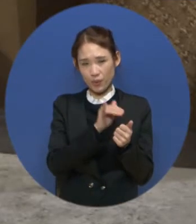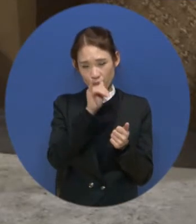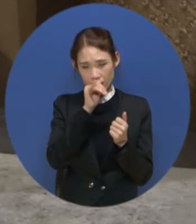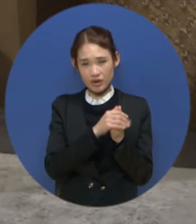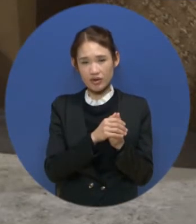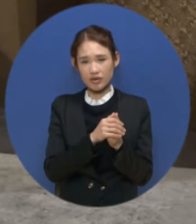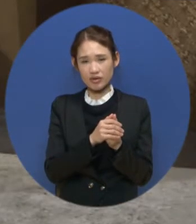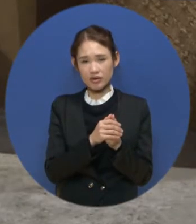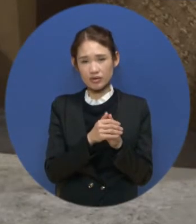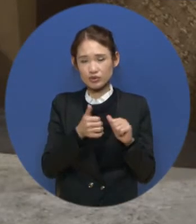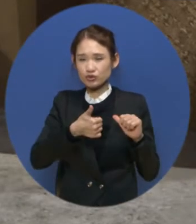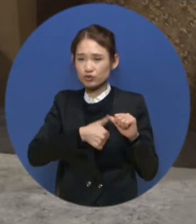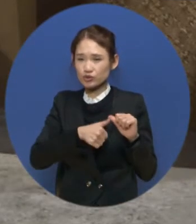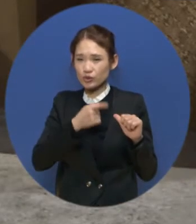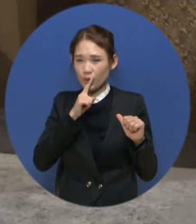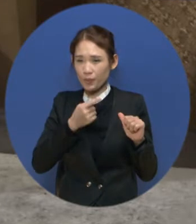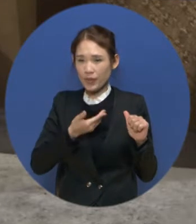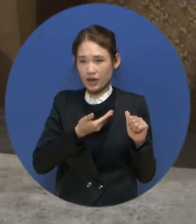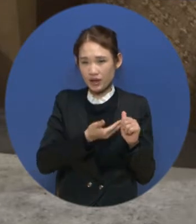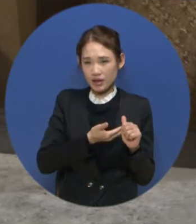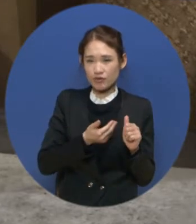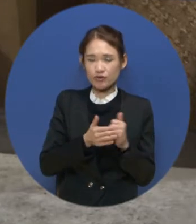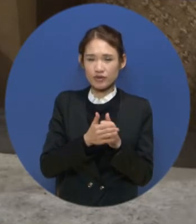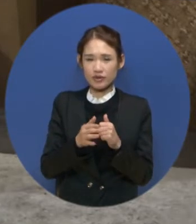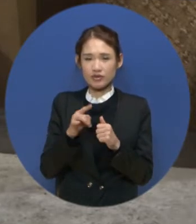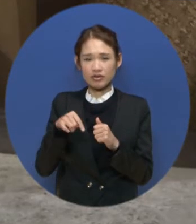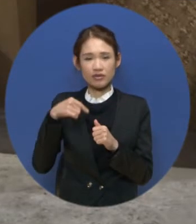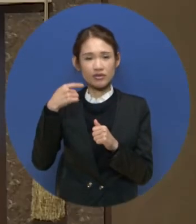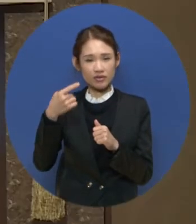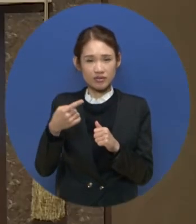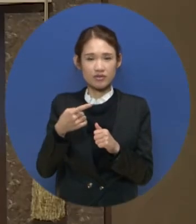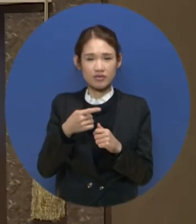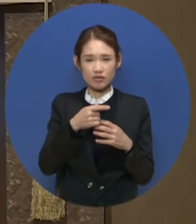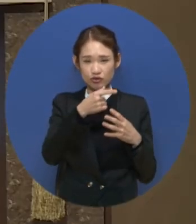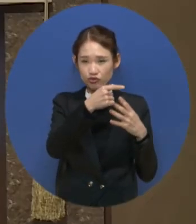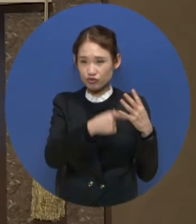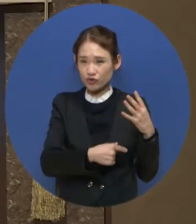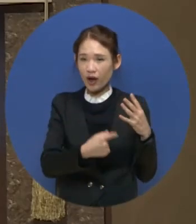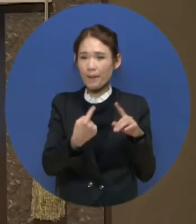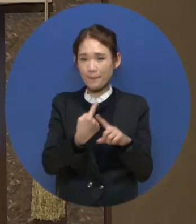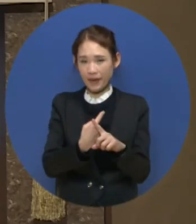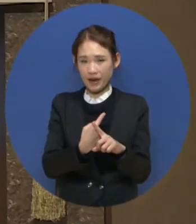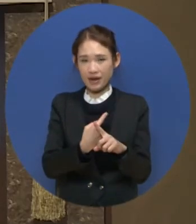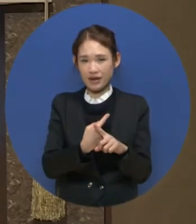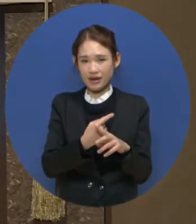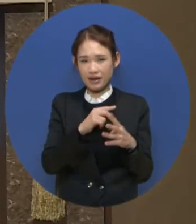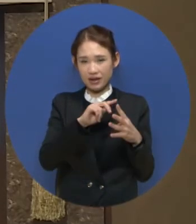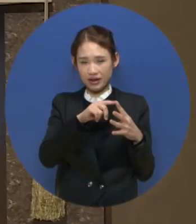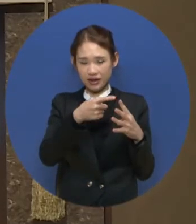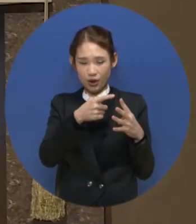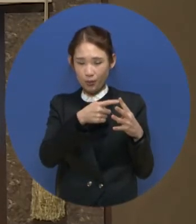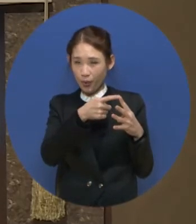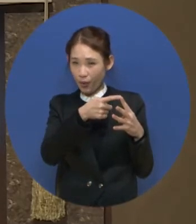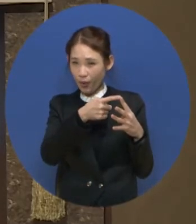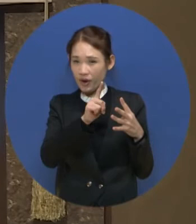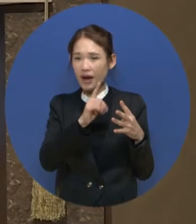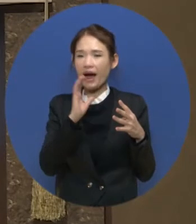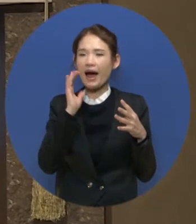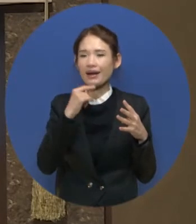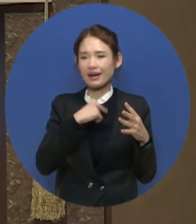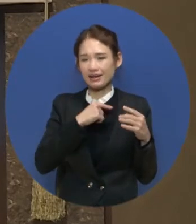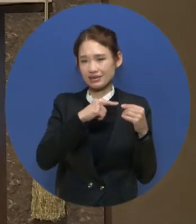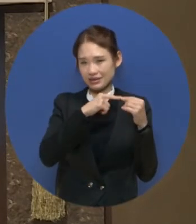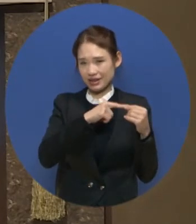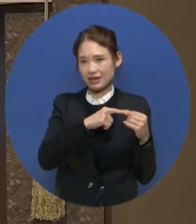해주고 어드바이스를 이렇게 좀 이렇게 했더니 그 다음부터는 이제 순서가 바뀌어서 아이 먼저 네. 이렇게 하는